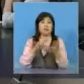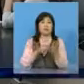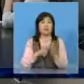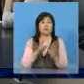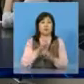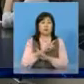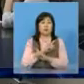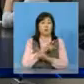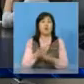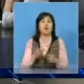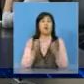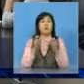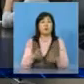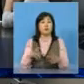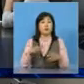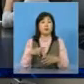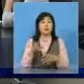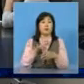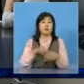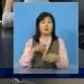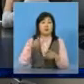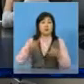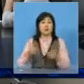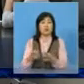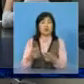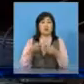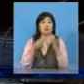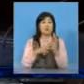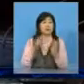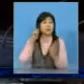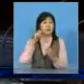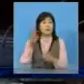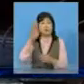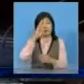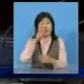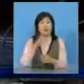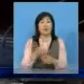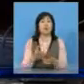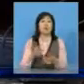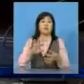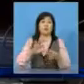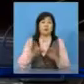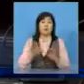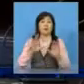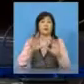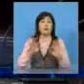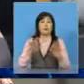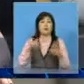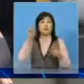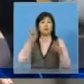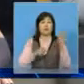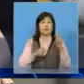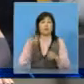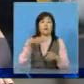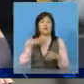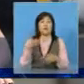подозрению в совершении данного преступления стражами порядка был задержан 17-летний актюбинец. Подробности инцидента в ходе брифинга сообщил